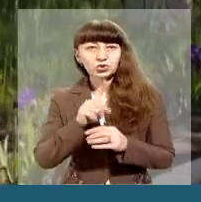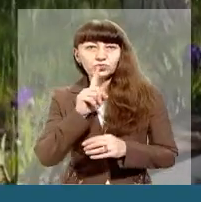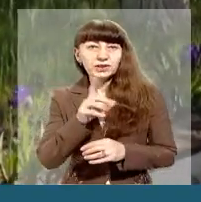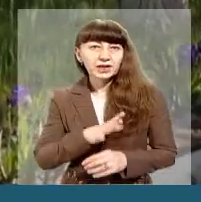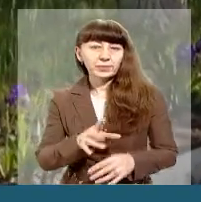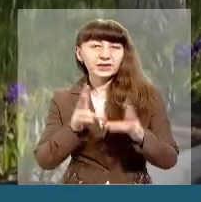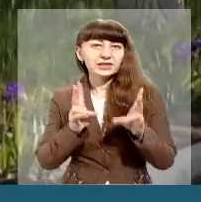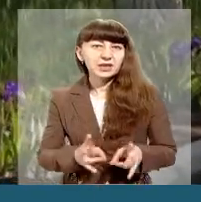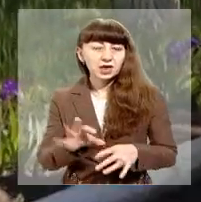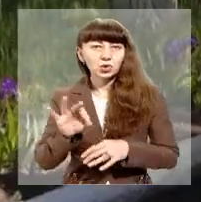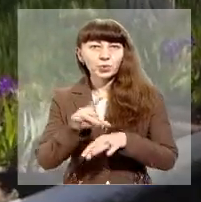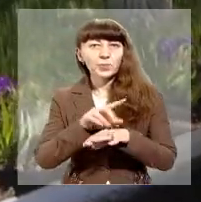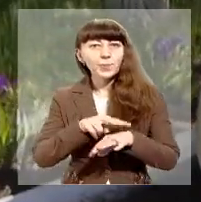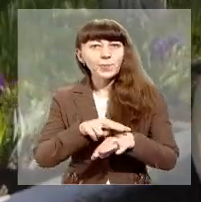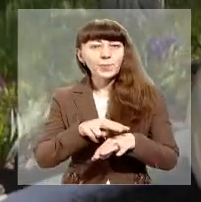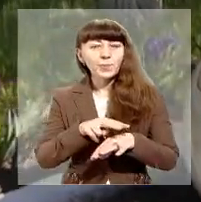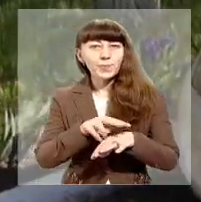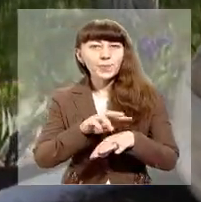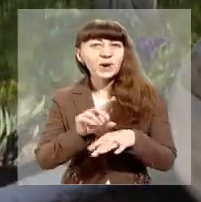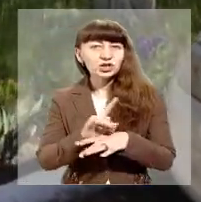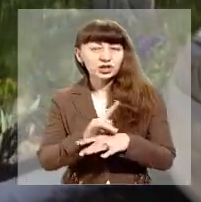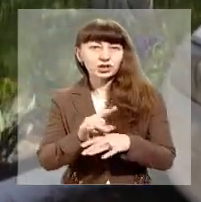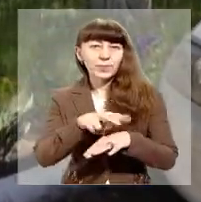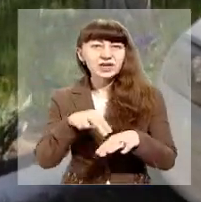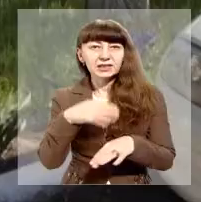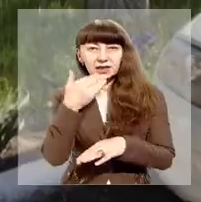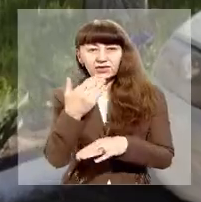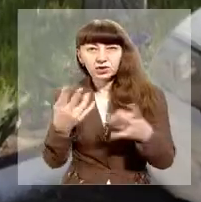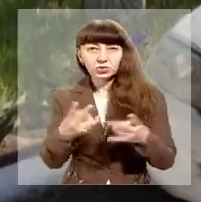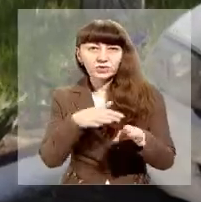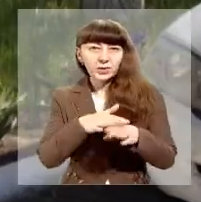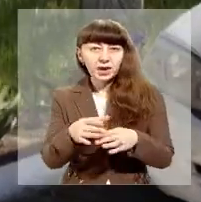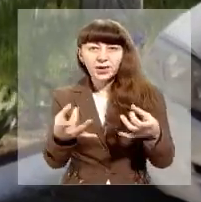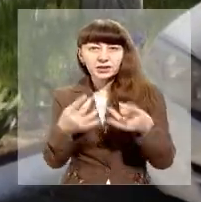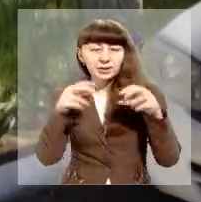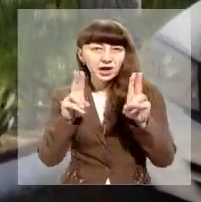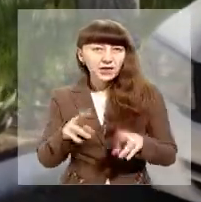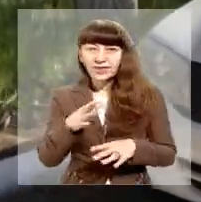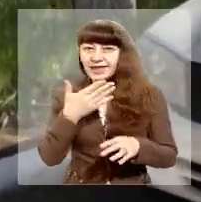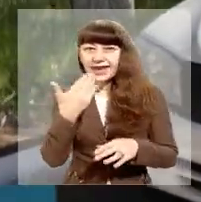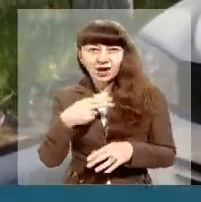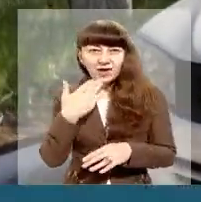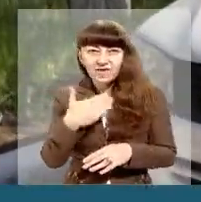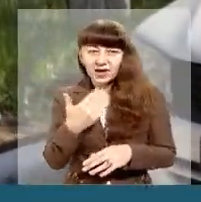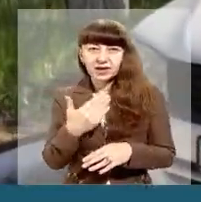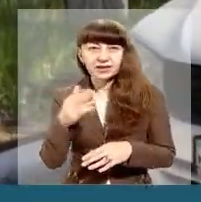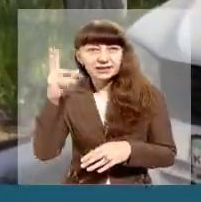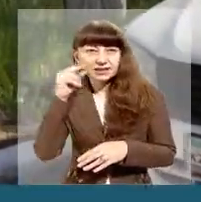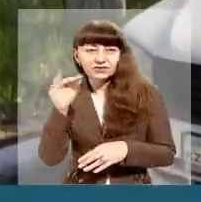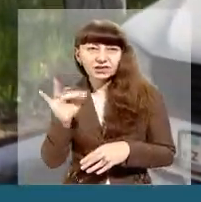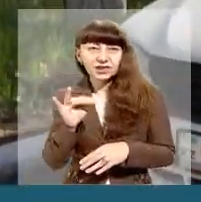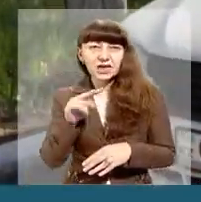от мошенников, полицейские рекомендуют соблюдать простые правила. Не говорить и не сообщать цифры и личные